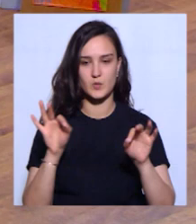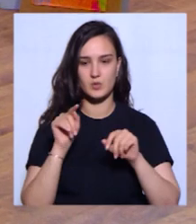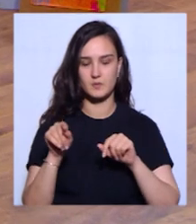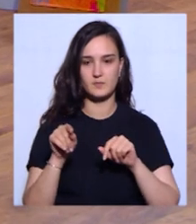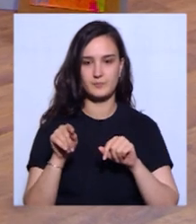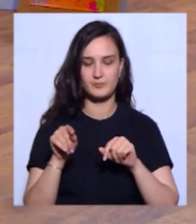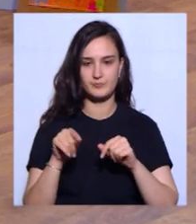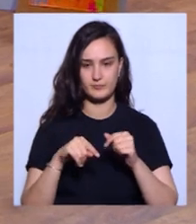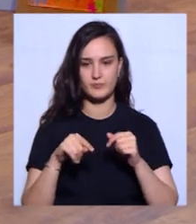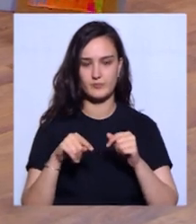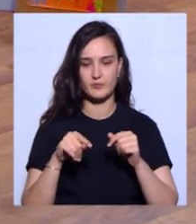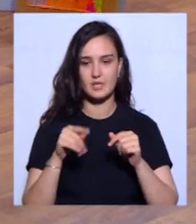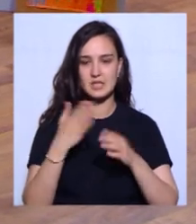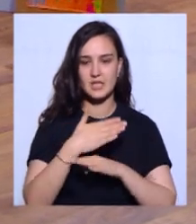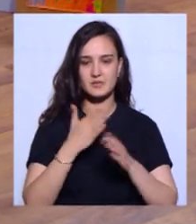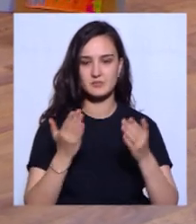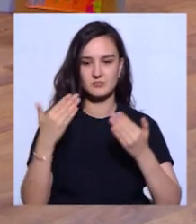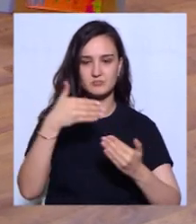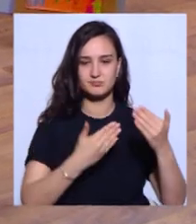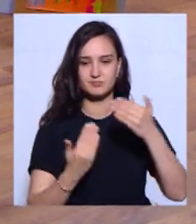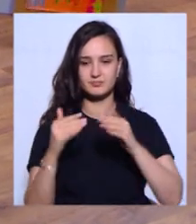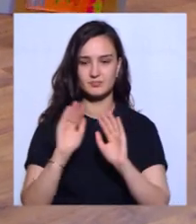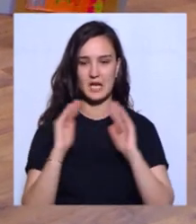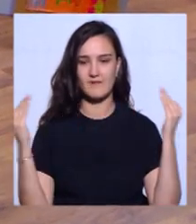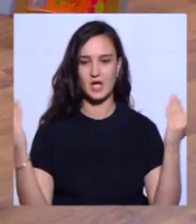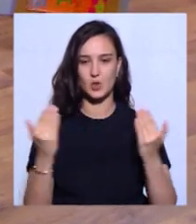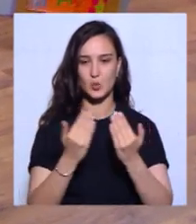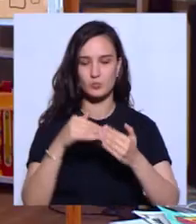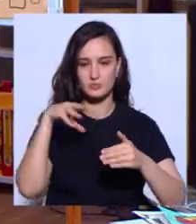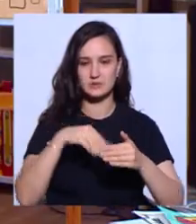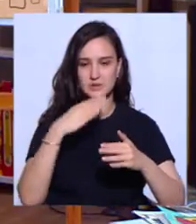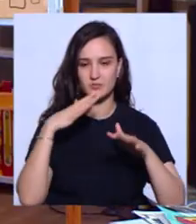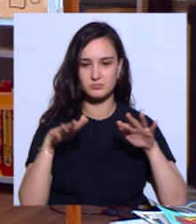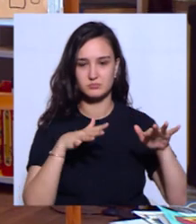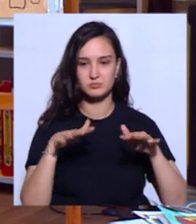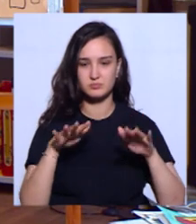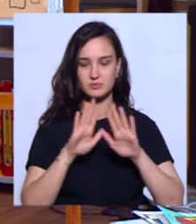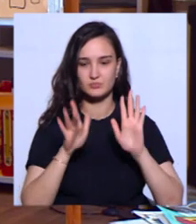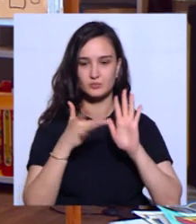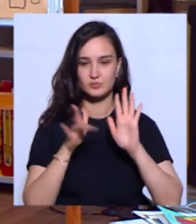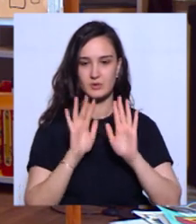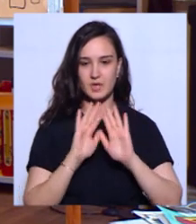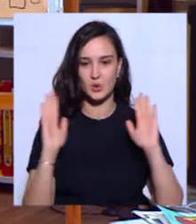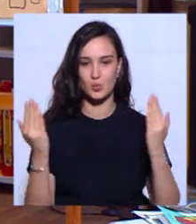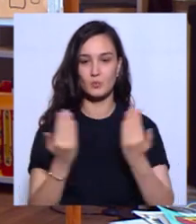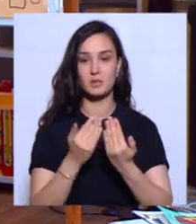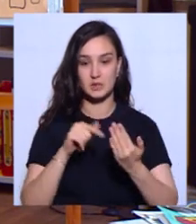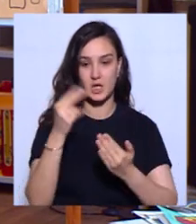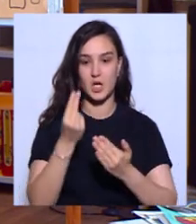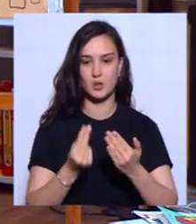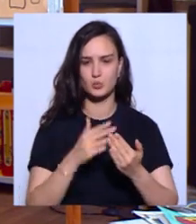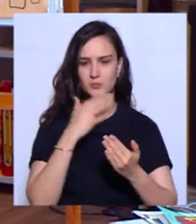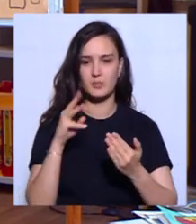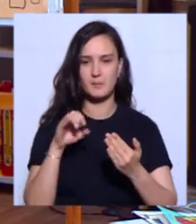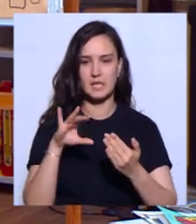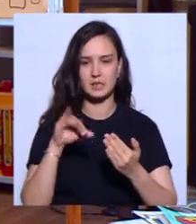აკვარიუმის რამდენიმე ვარიანტი შესრულებული. გარდა იმისა, რომ მატის აქვს ბევრი თევზები დახატული სხვა მხატვრებთან შედარებით, რა თქმა